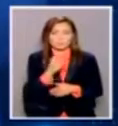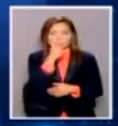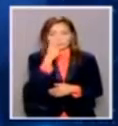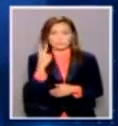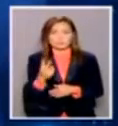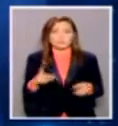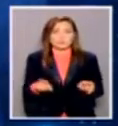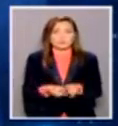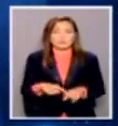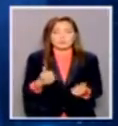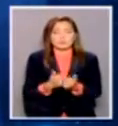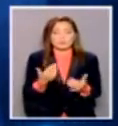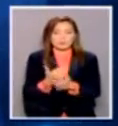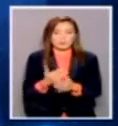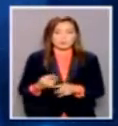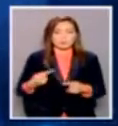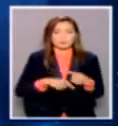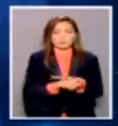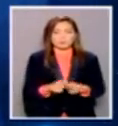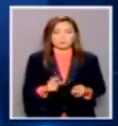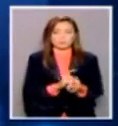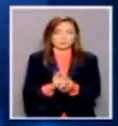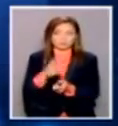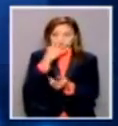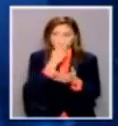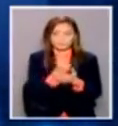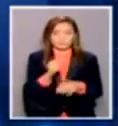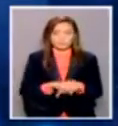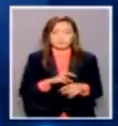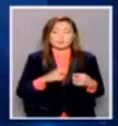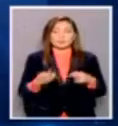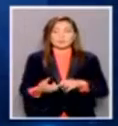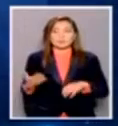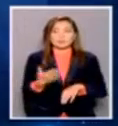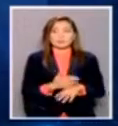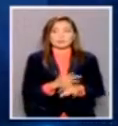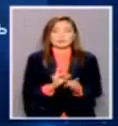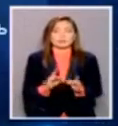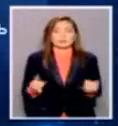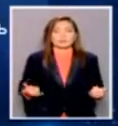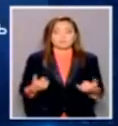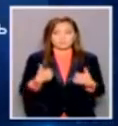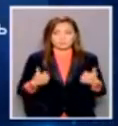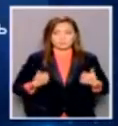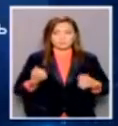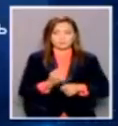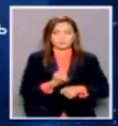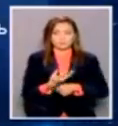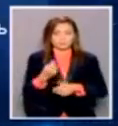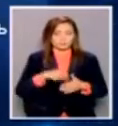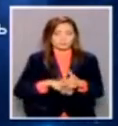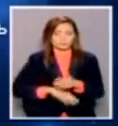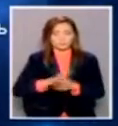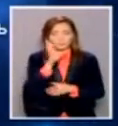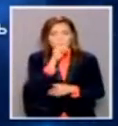посмотреть на них как на способ помочь нашим гражданам бороться со своими финансовыми проблемами. Иными словами, я предлагаю задействовать деньги